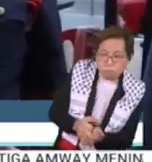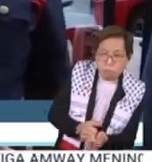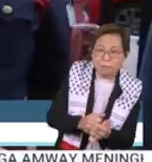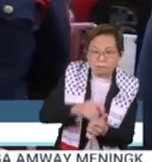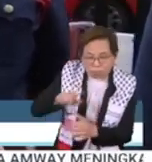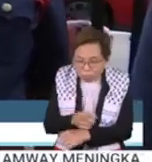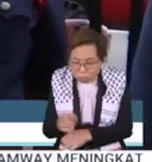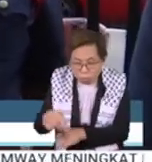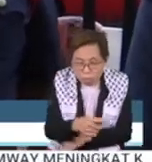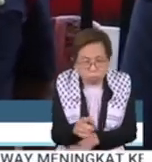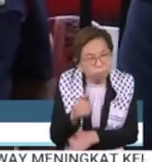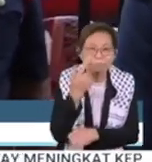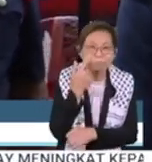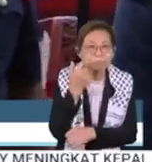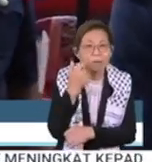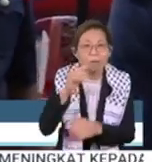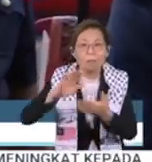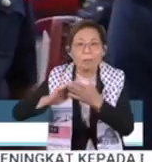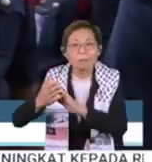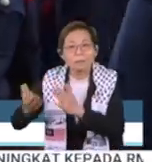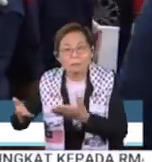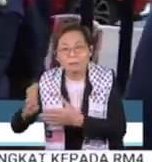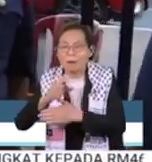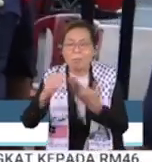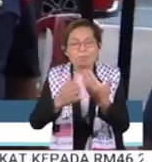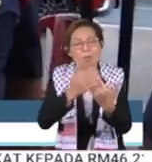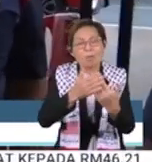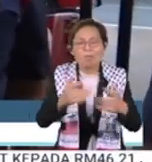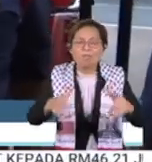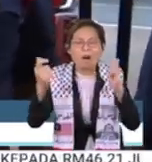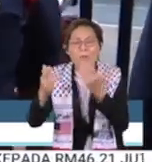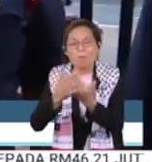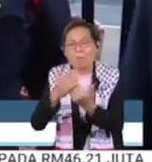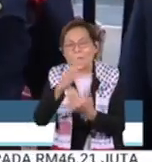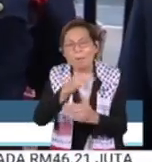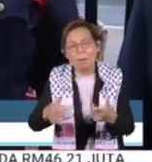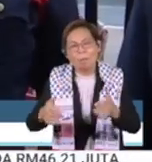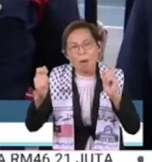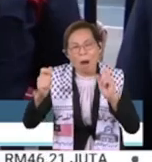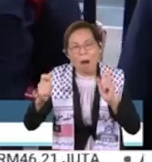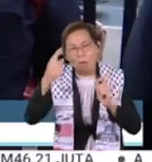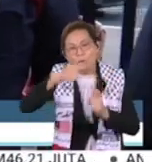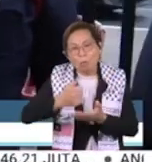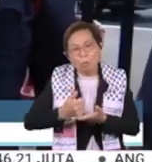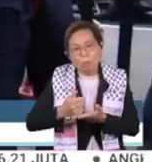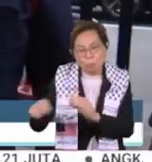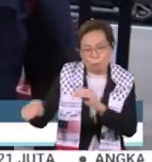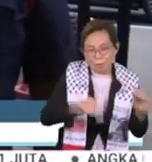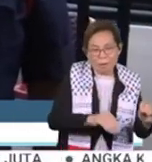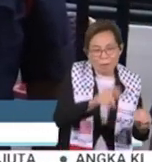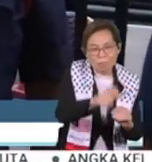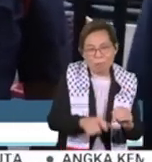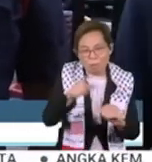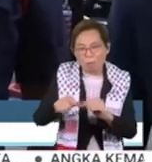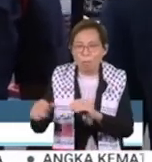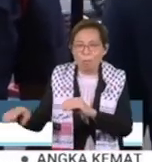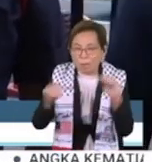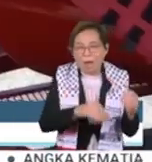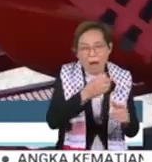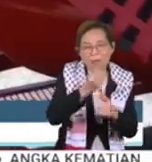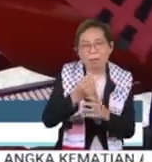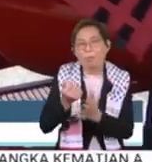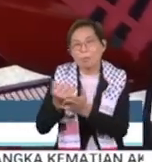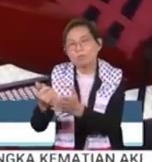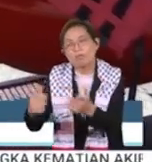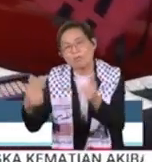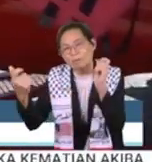selok bayelok di situ dan memudah mempercepatkan untuk kita memindah atau memberikan bantuan kepada mangsa